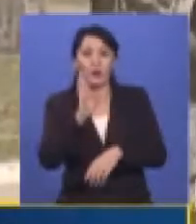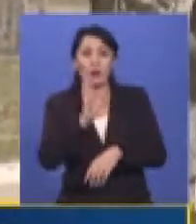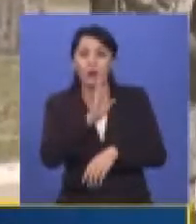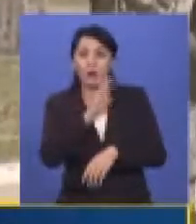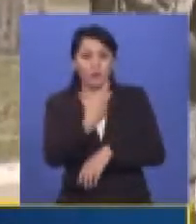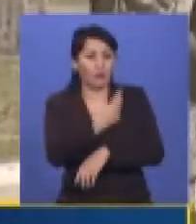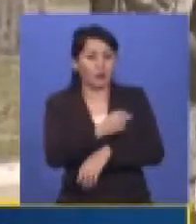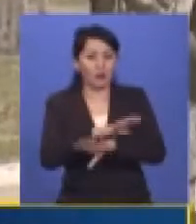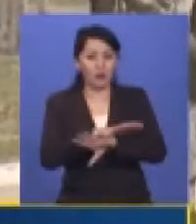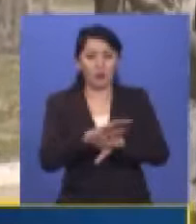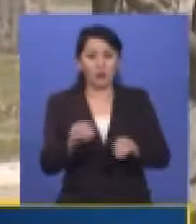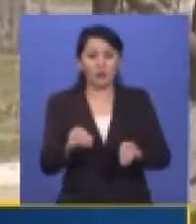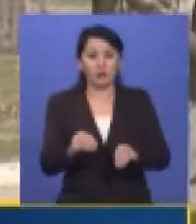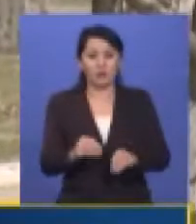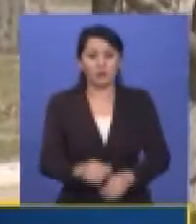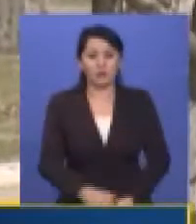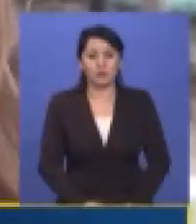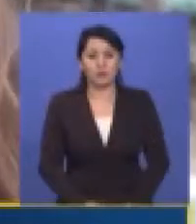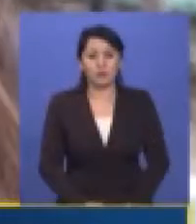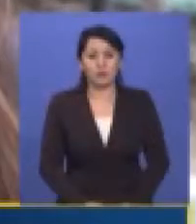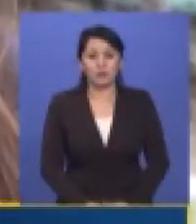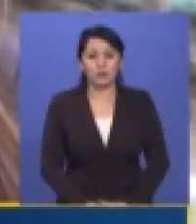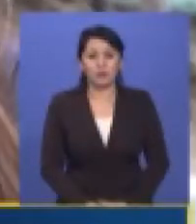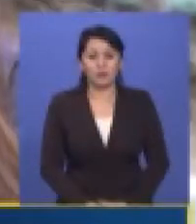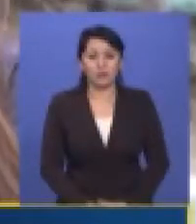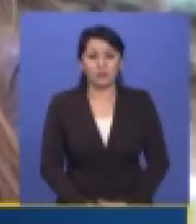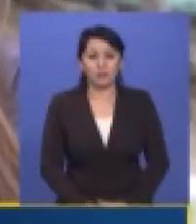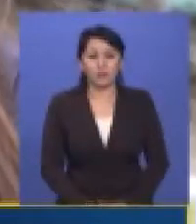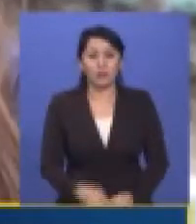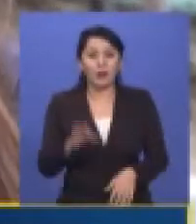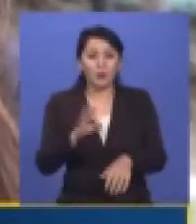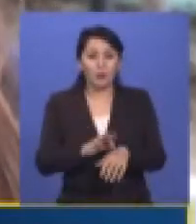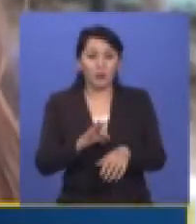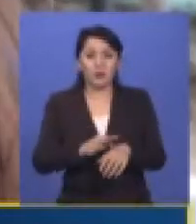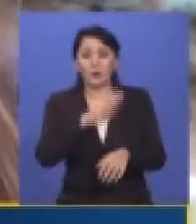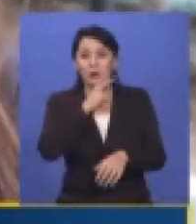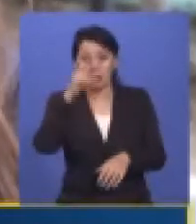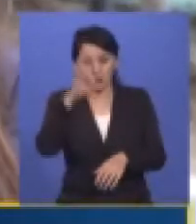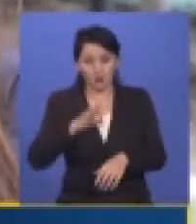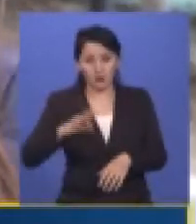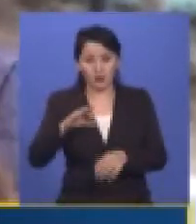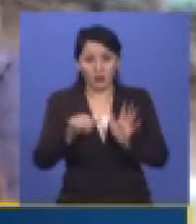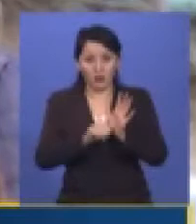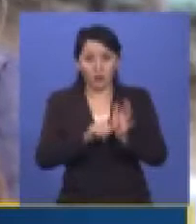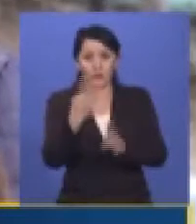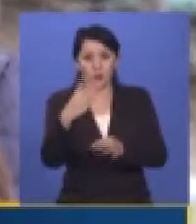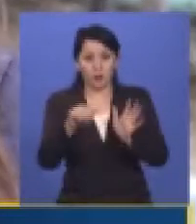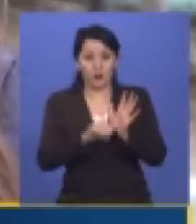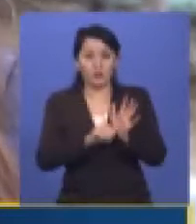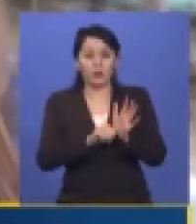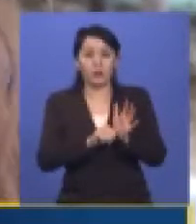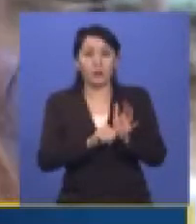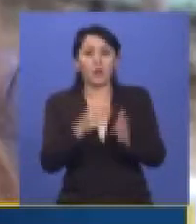болмапты. Әйел вакцина алмаған екен. Пандемия басталғалы солтүстік Қазақстан облысында 646 жүкті әйел